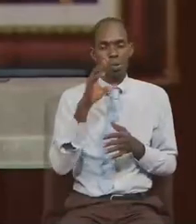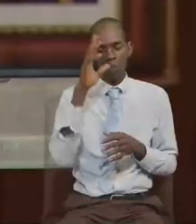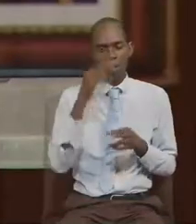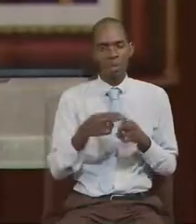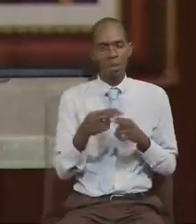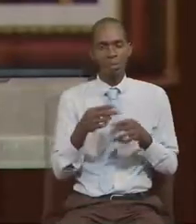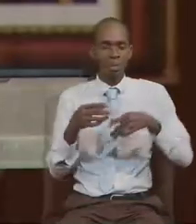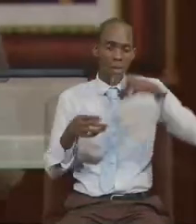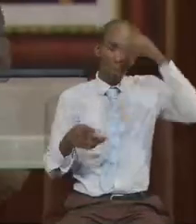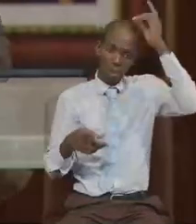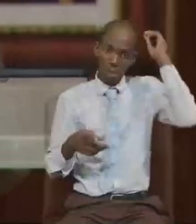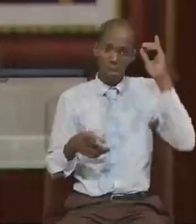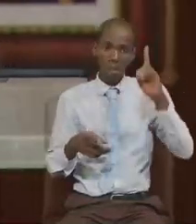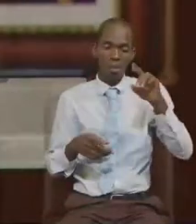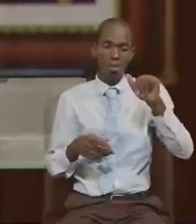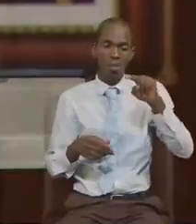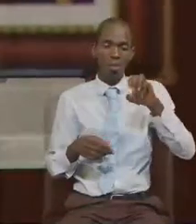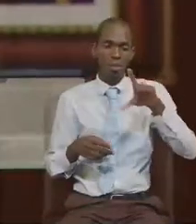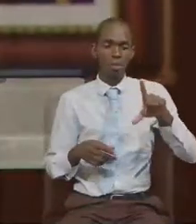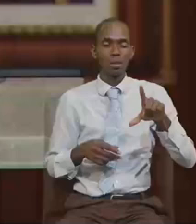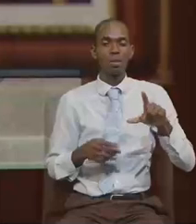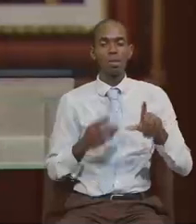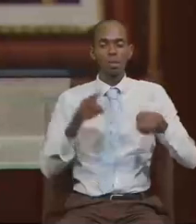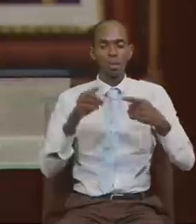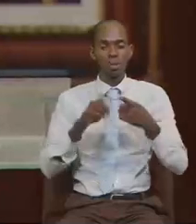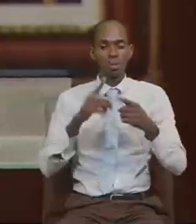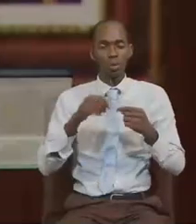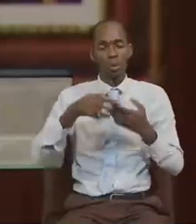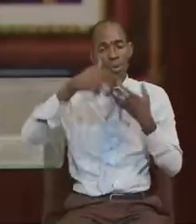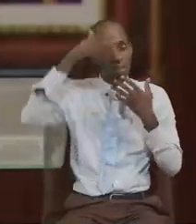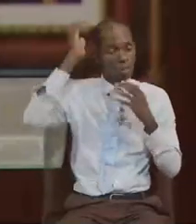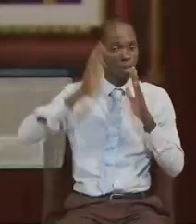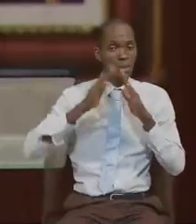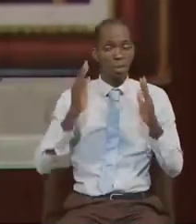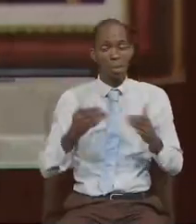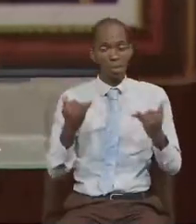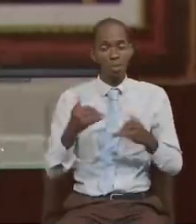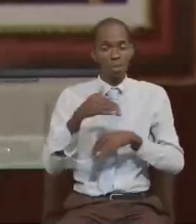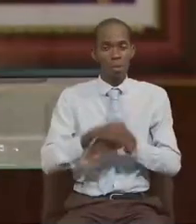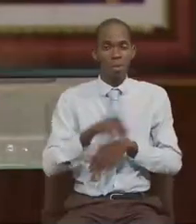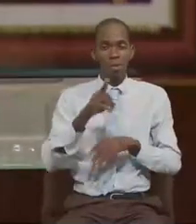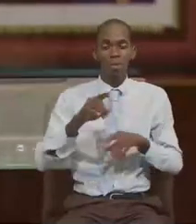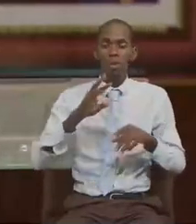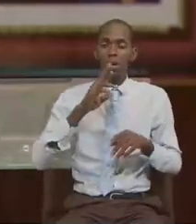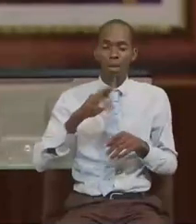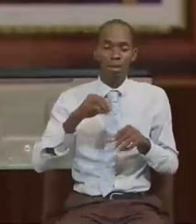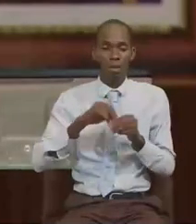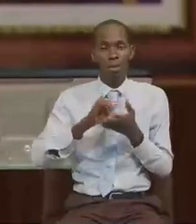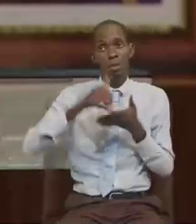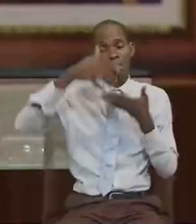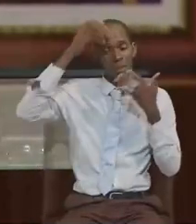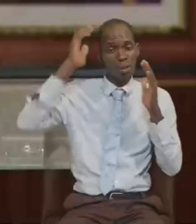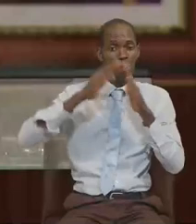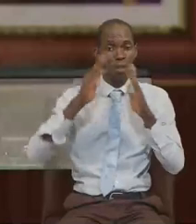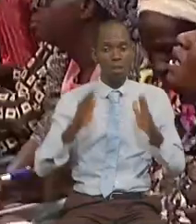avait plusieurs lions dans ce monde. Et ce soir, tu es libre. Va dans la fosse aux lions et tu sortiras. Rien